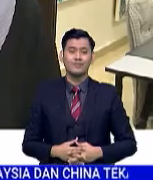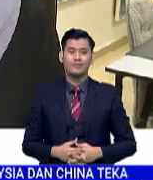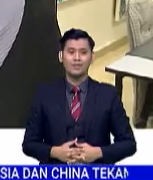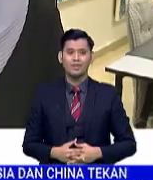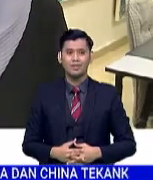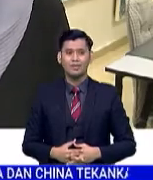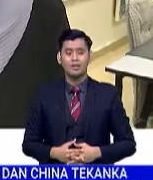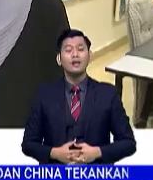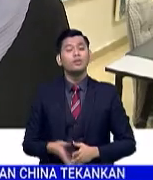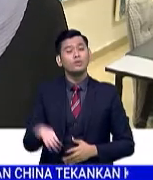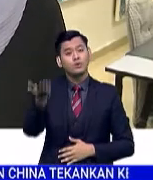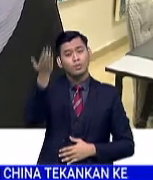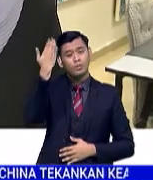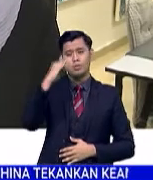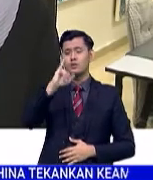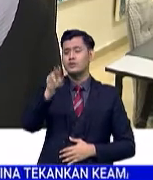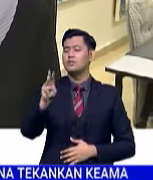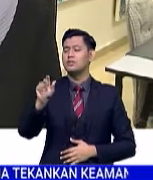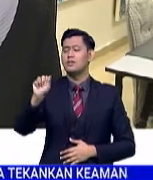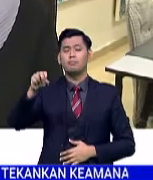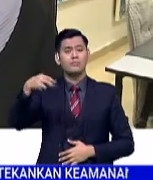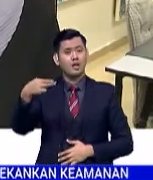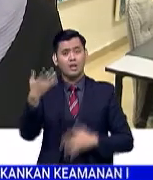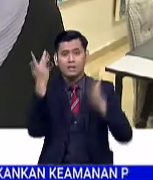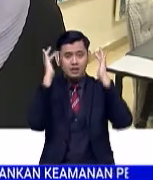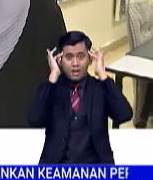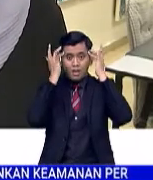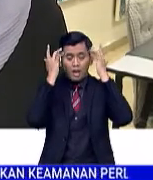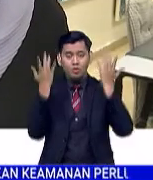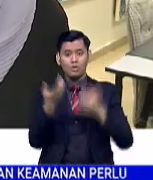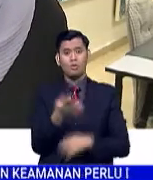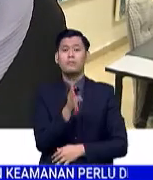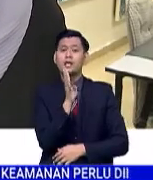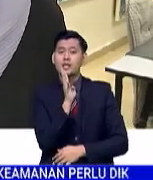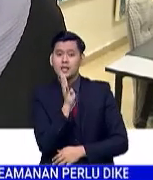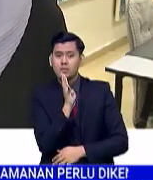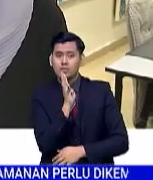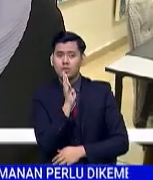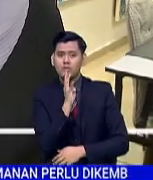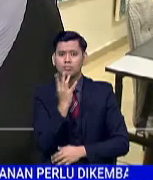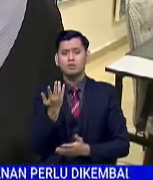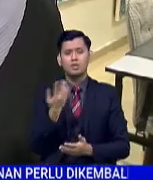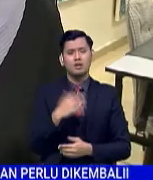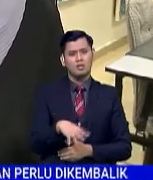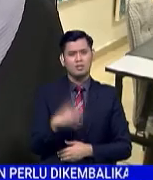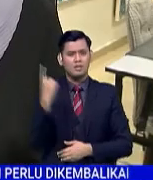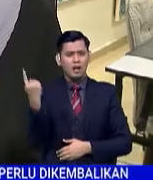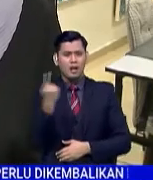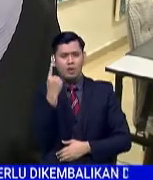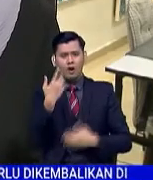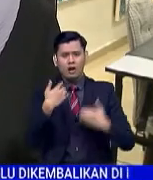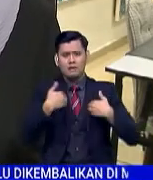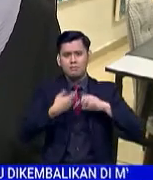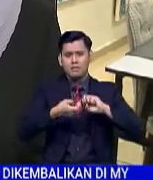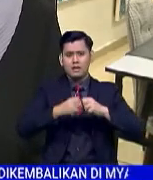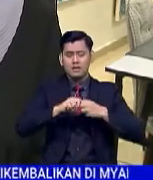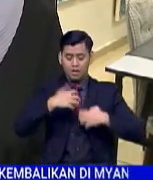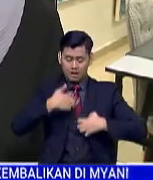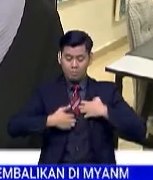tidak boleh bertutur waktu 4 tahun tu, dia banyak melukis emosi lah. Emosi dia